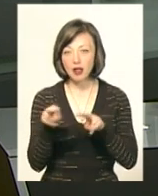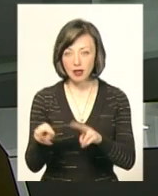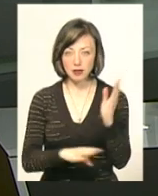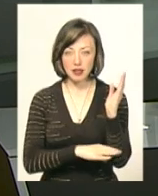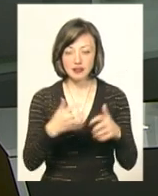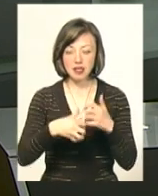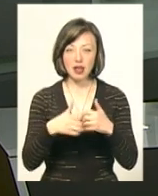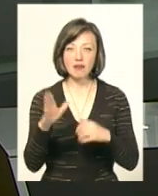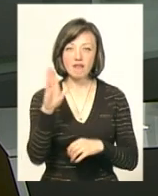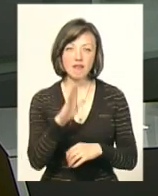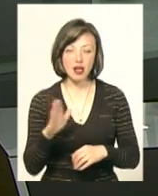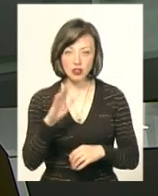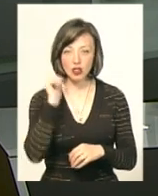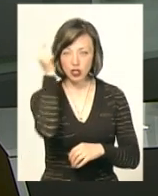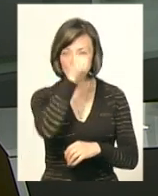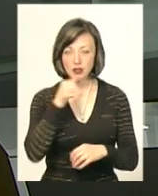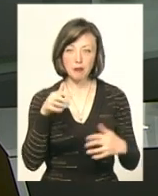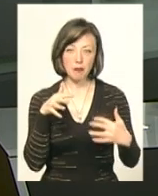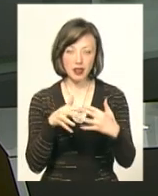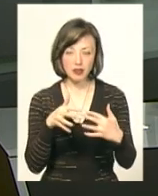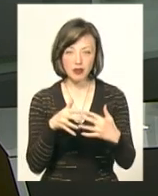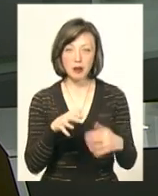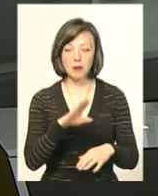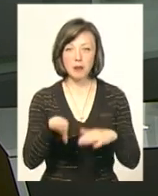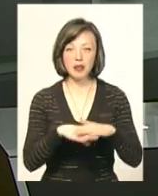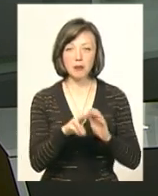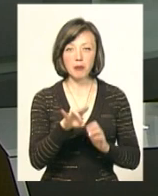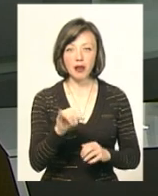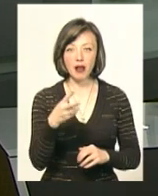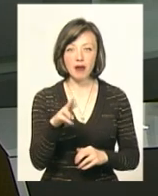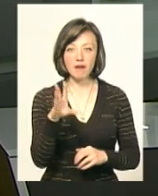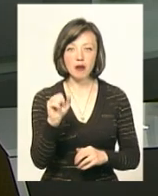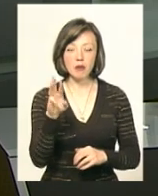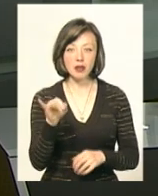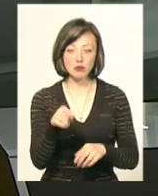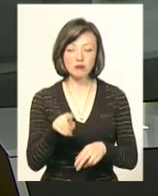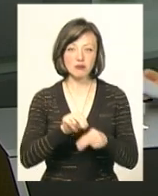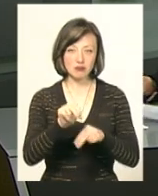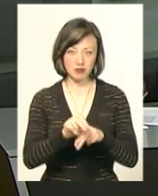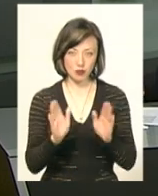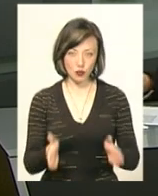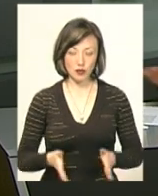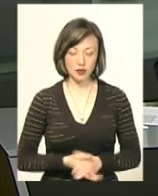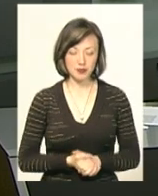а у середині вересня до річниці битви під Пилявцями на лісовій галявині проведуть тематичні заняття.